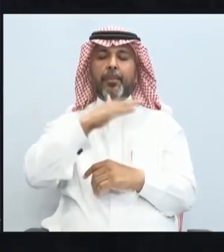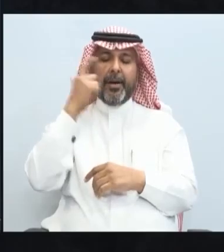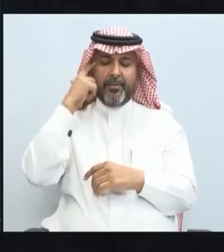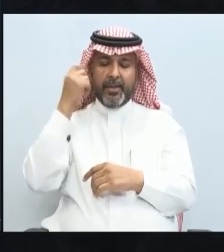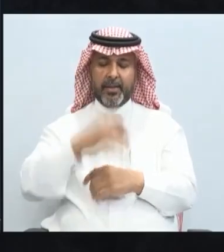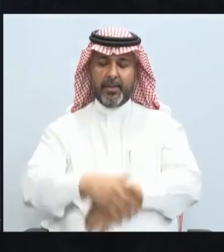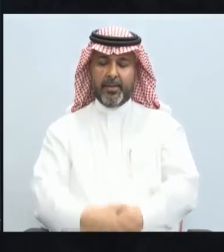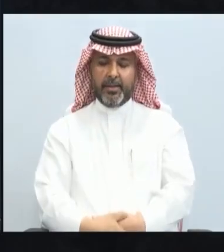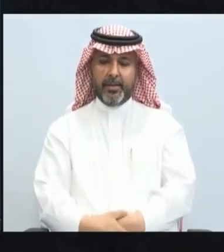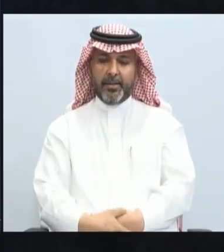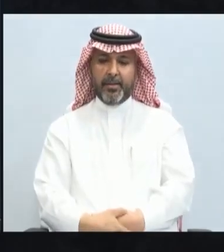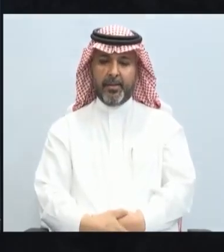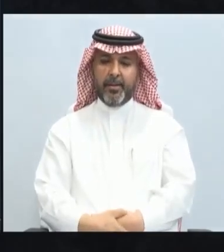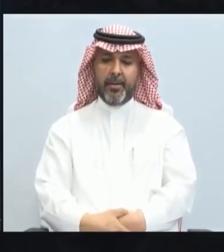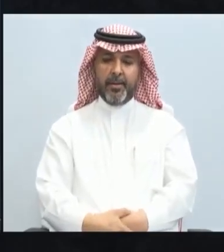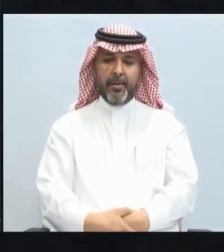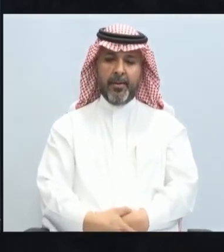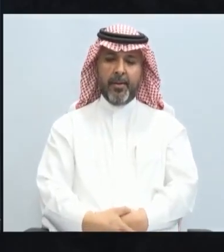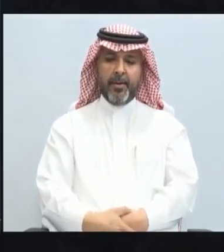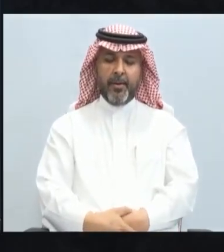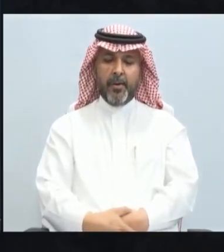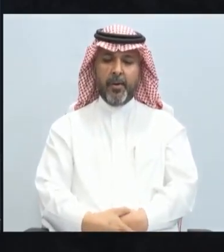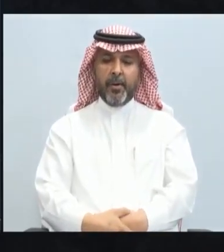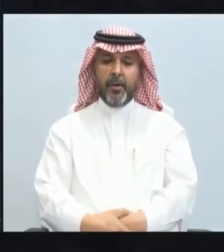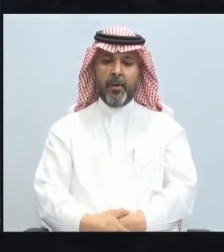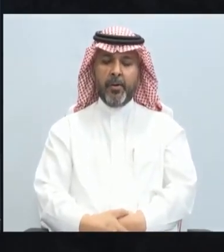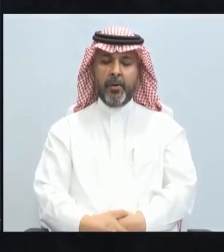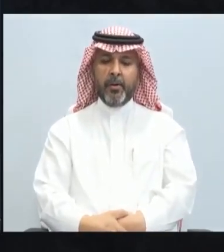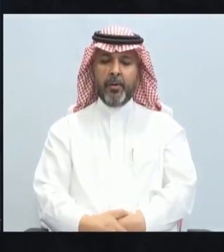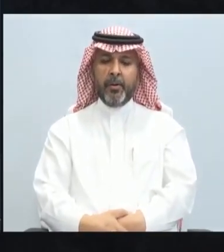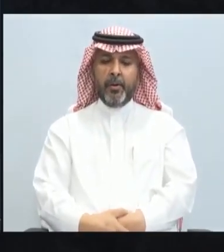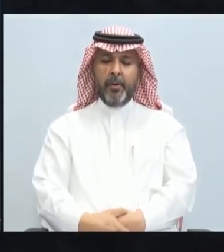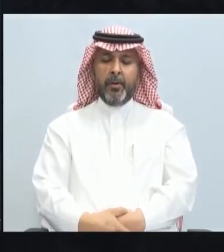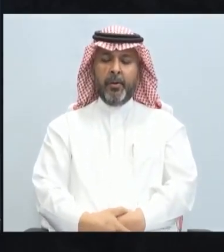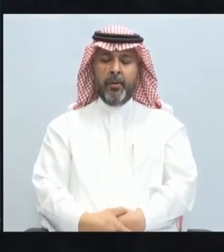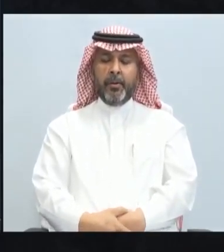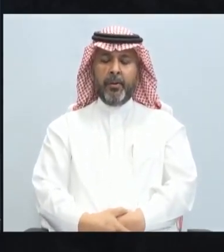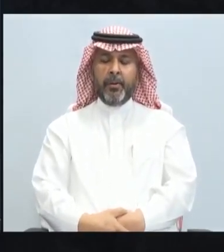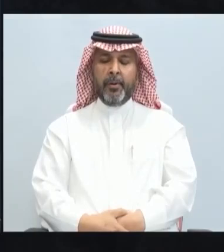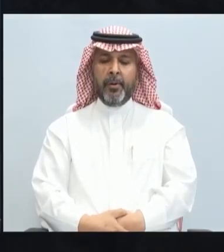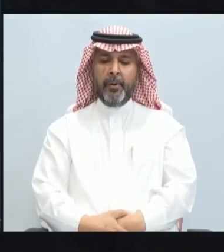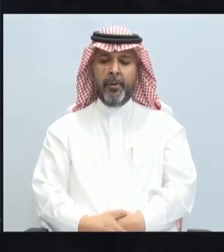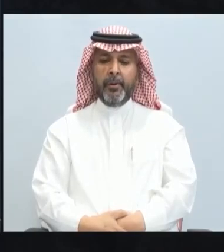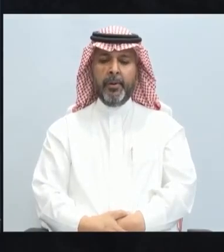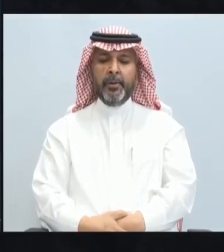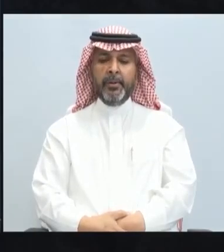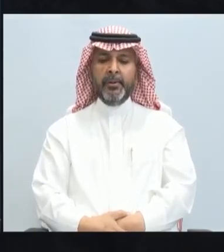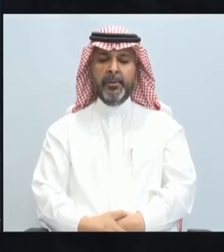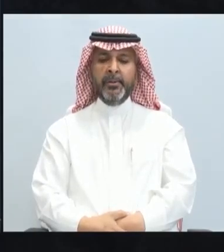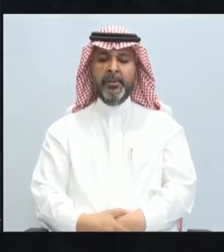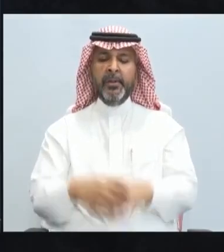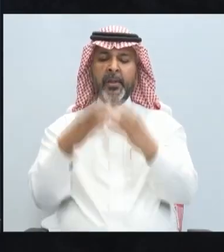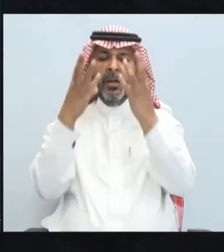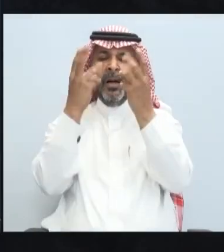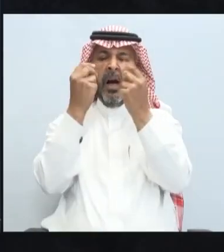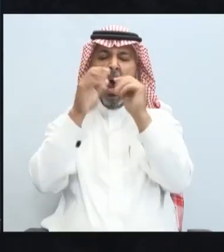360 او تنقص 30060 بنفس الطريقه حتكون الداله غير معرفه اما مدى داله الظل فهو مجموعه الاعداد